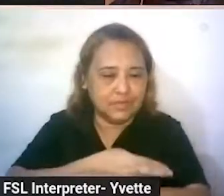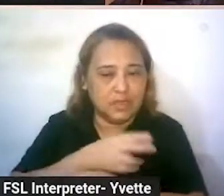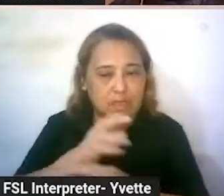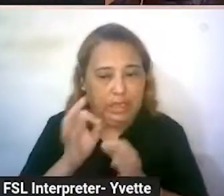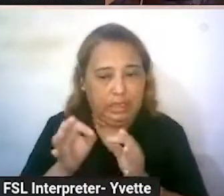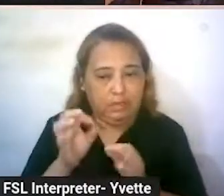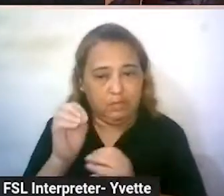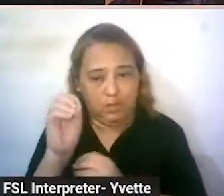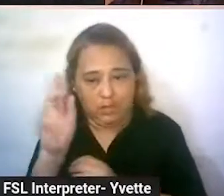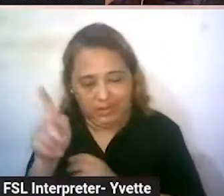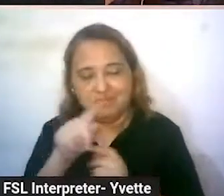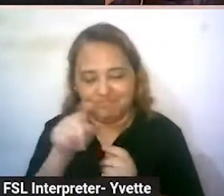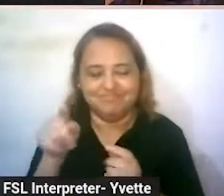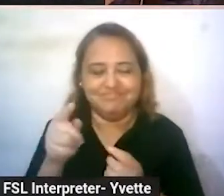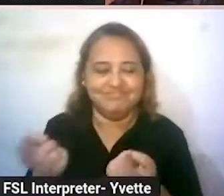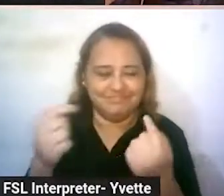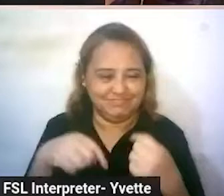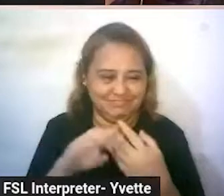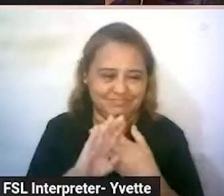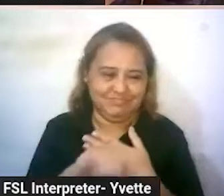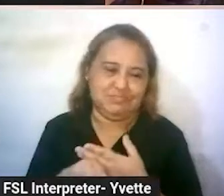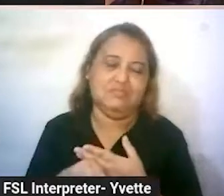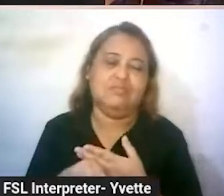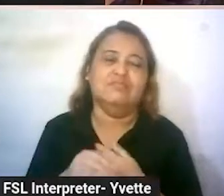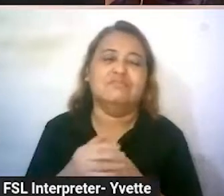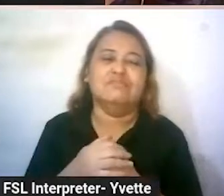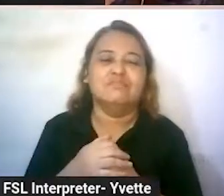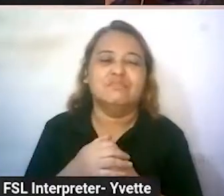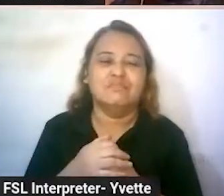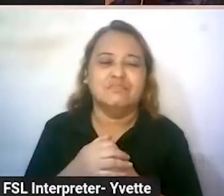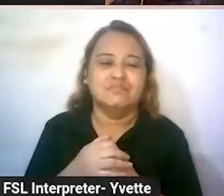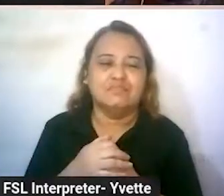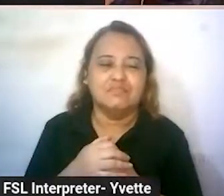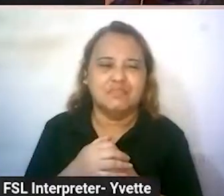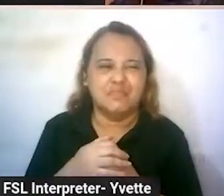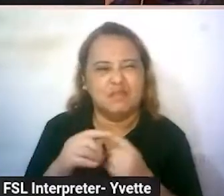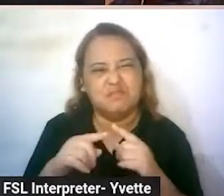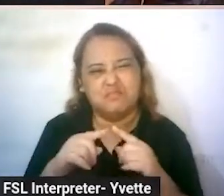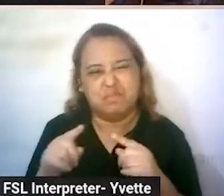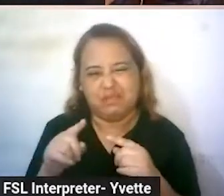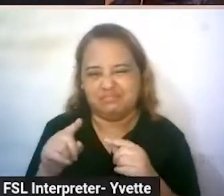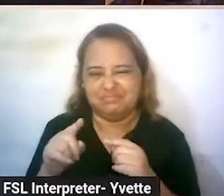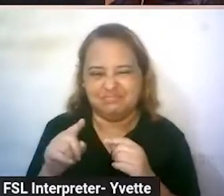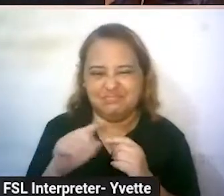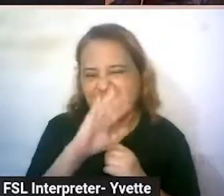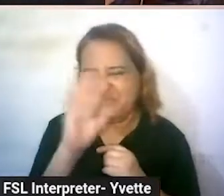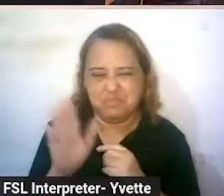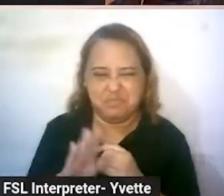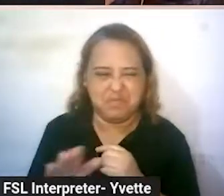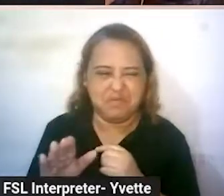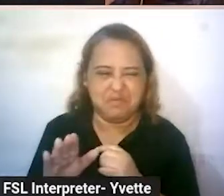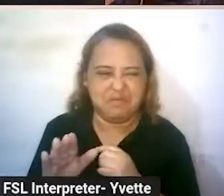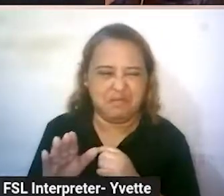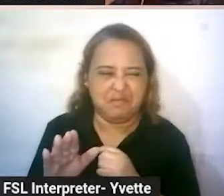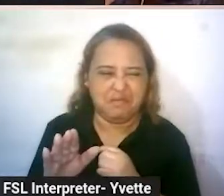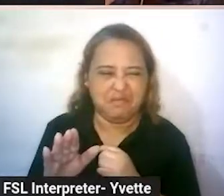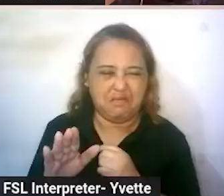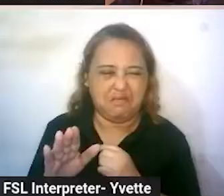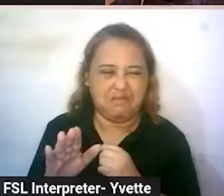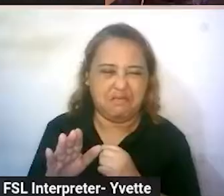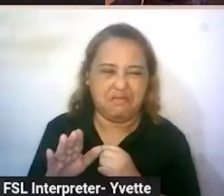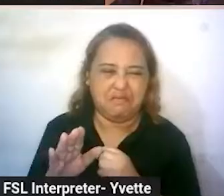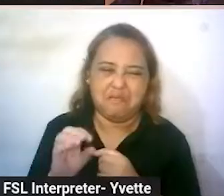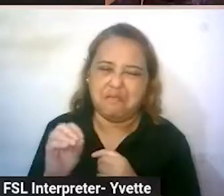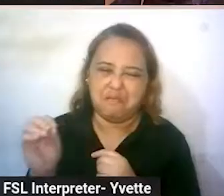back. Kaya lang, ito pa, hindi naman ako naging okay, lalong grumagrabe kasi yung condition ko. So